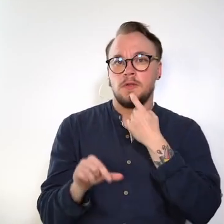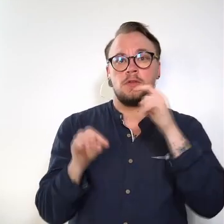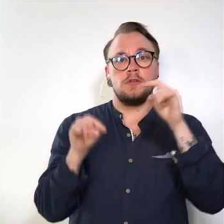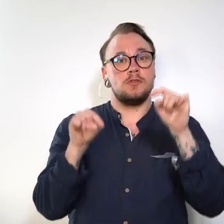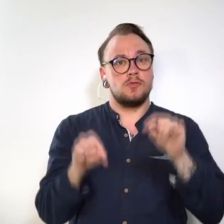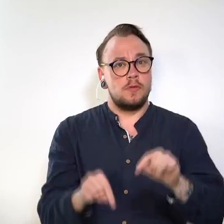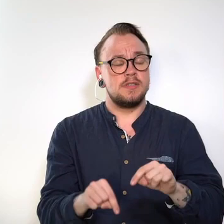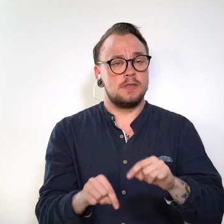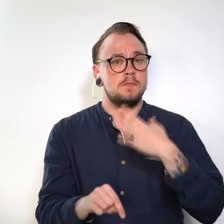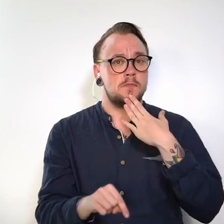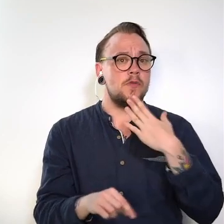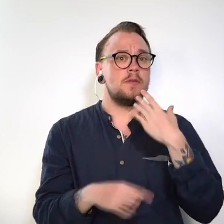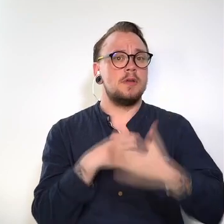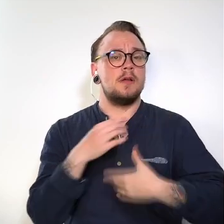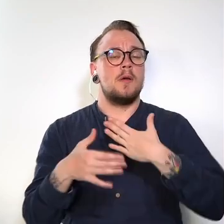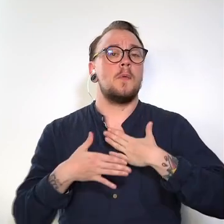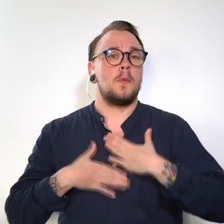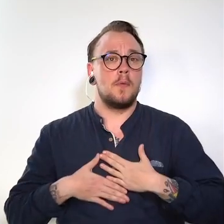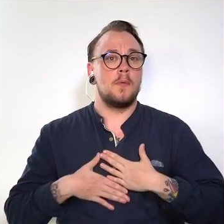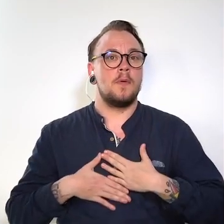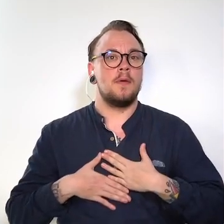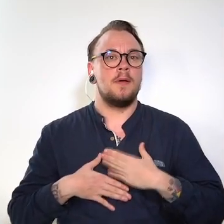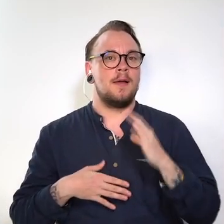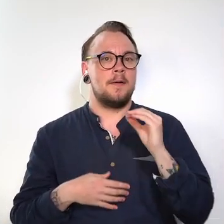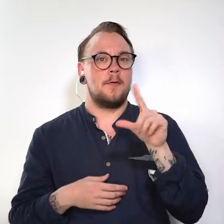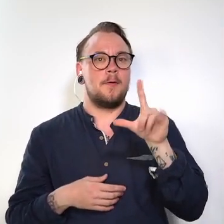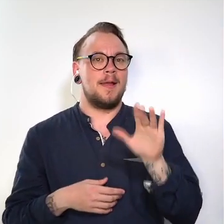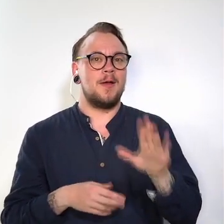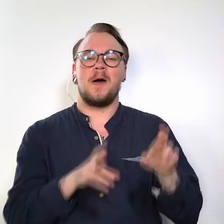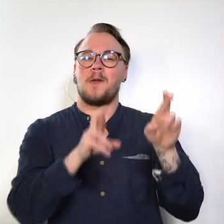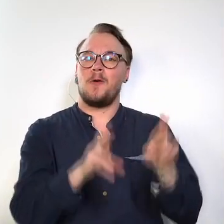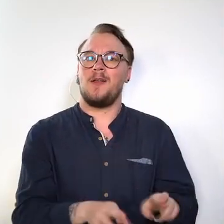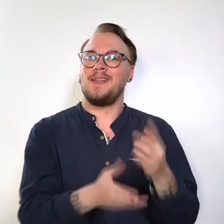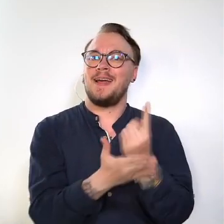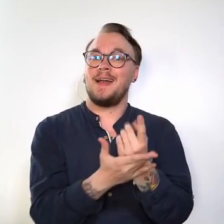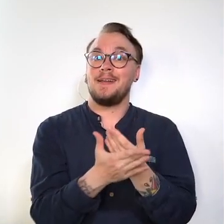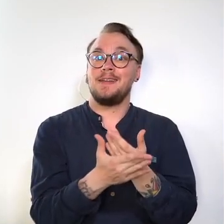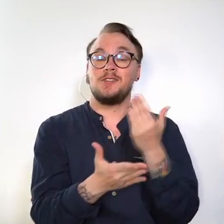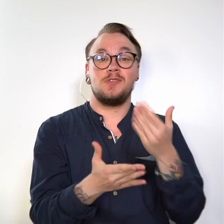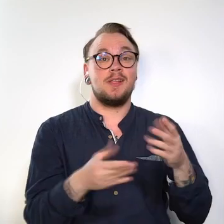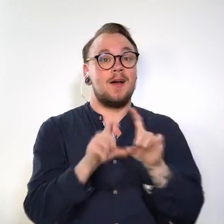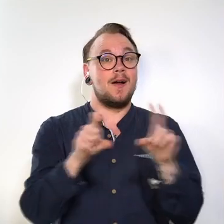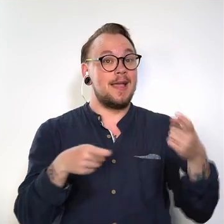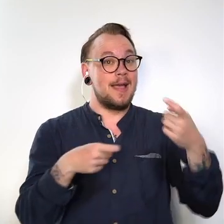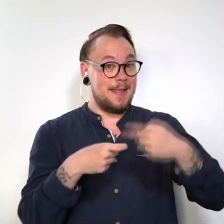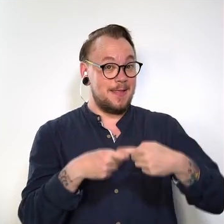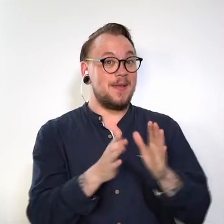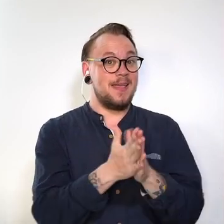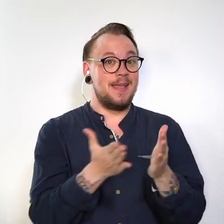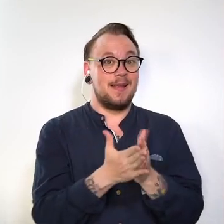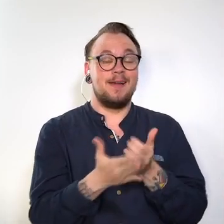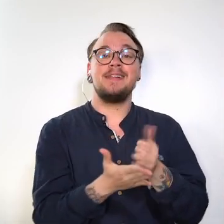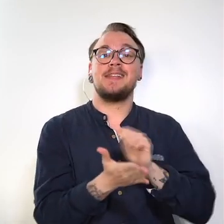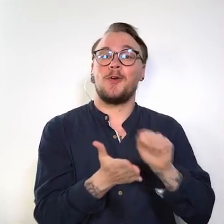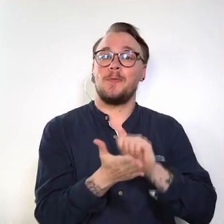Suomessa selvittiin, ja siinähän Ollilla oli myös merkittävä osuus, kun sä olit toimittamassa kirjaa tähän aihepiiriin liittyen, että sä voit kertoa siitä myös.